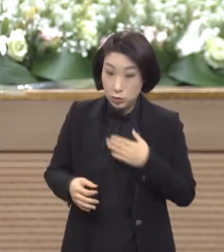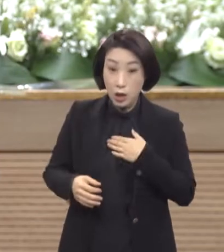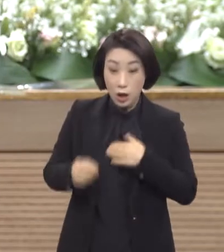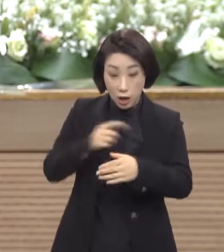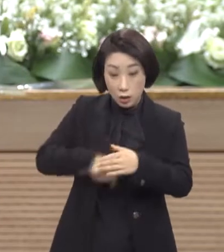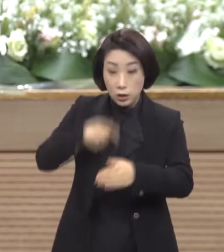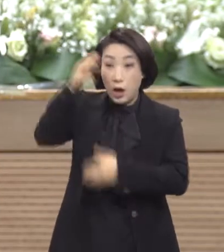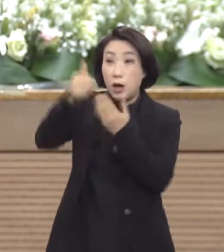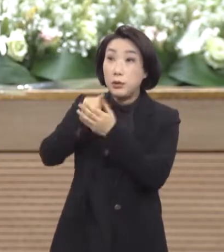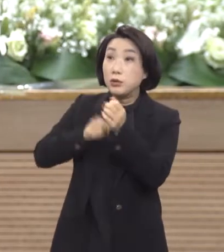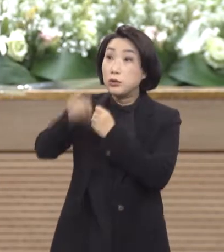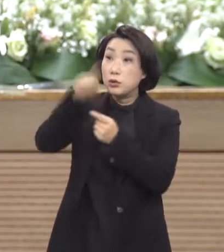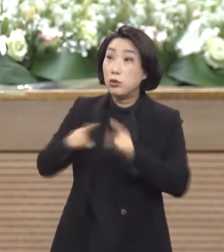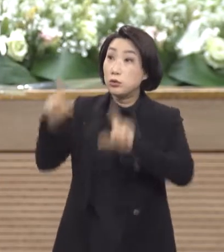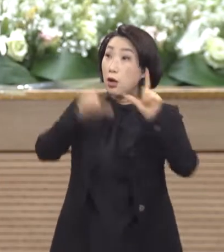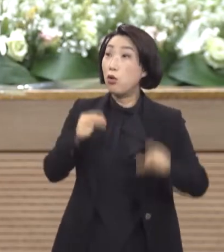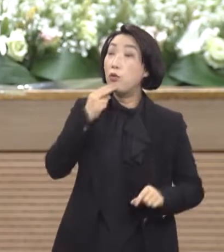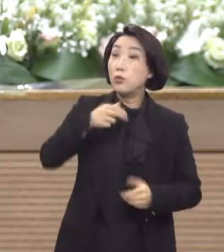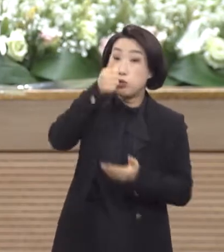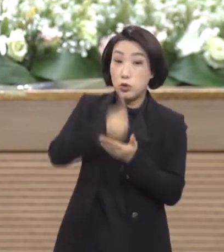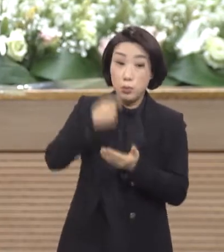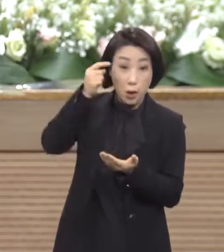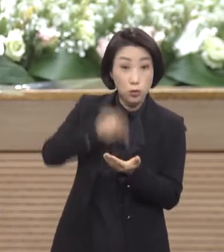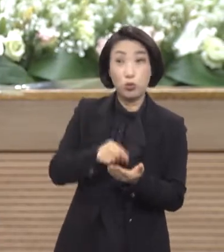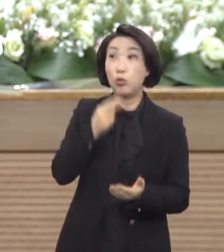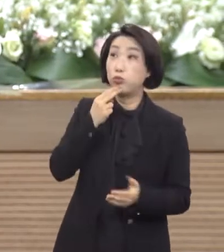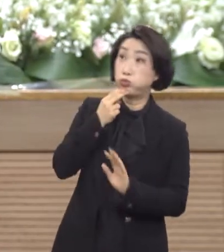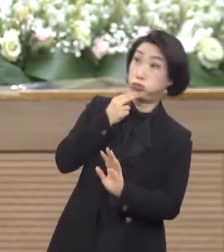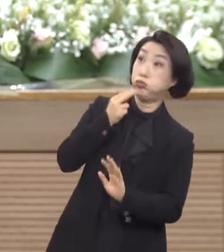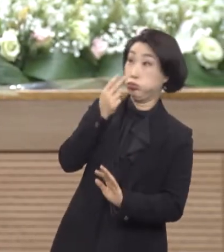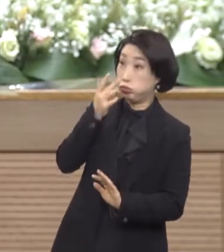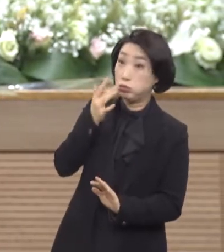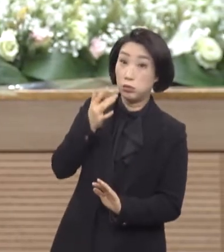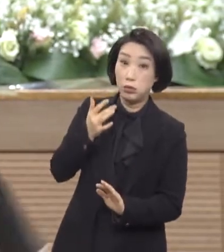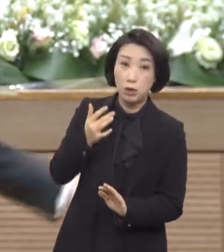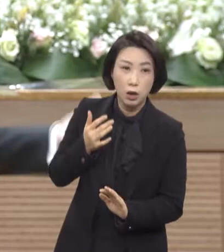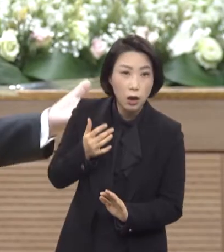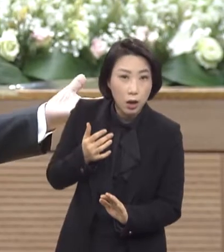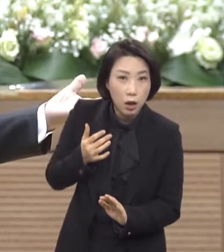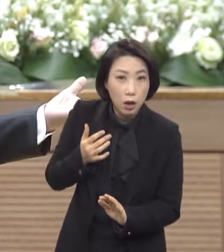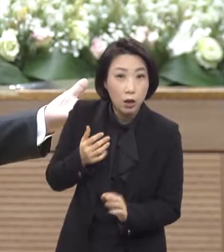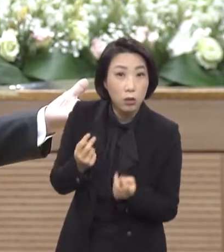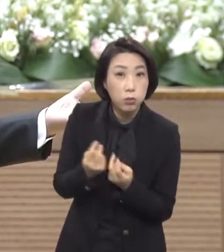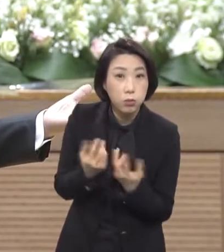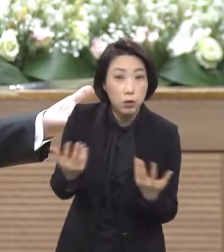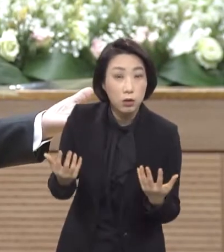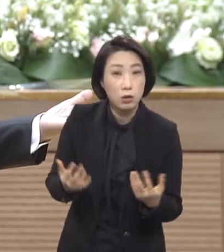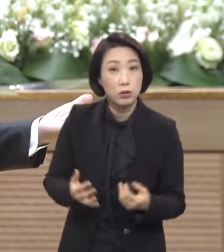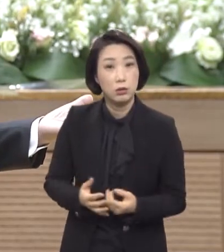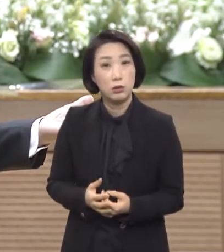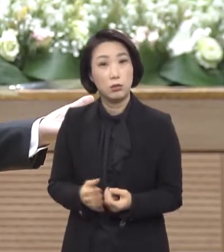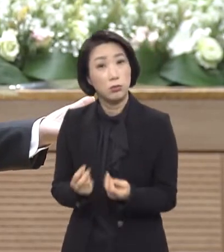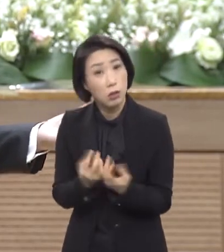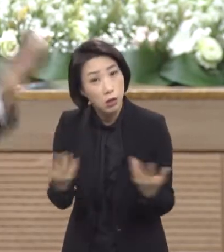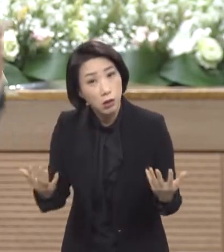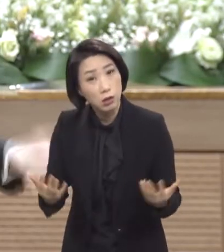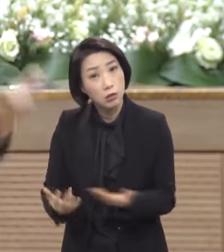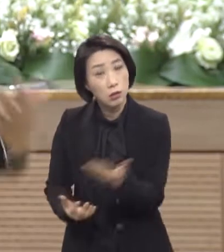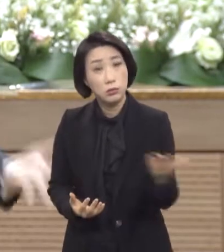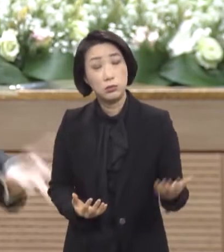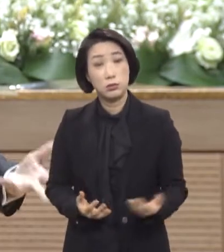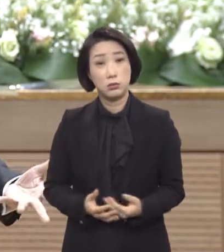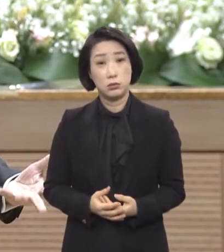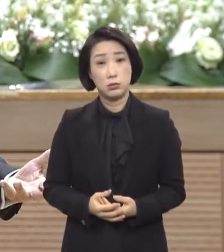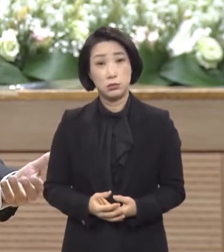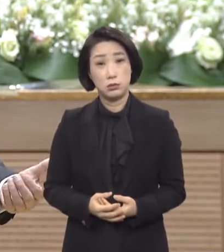속에 하나님 뜻대로 못 산 죄를 발견하지 못하면 그 사람은 대책이 없는 거예요. 대책이